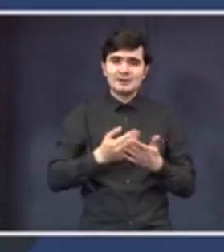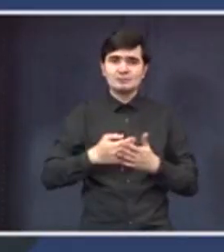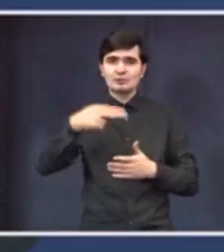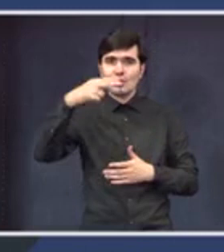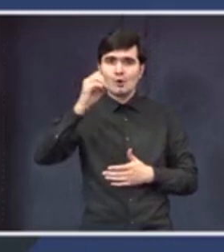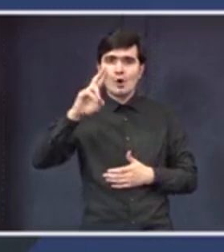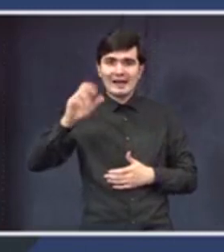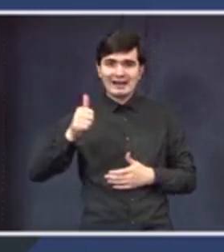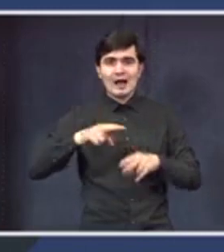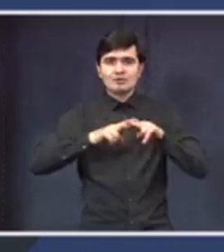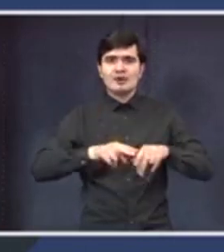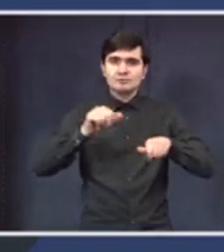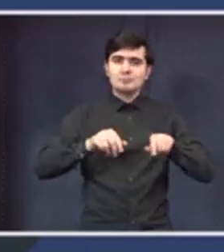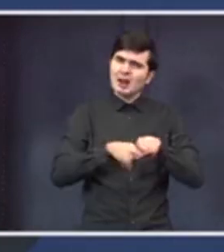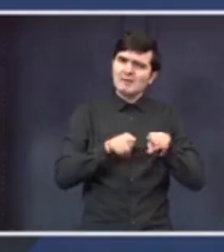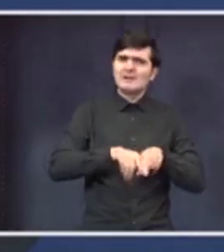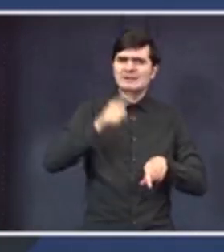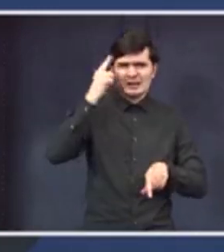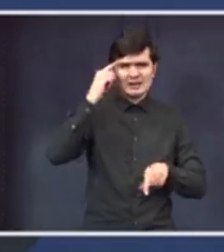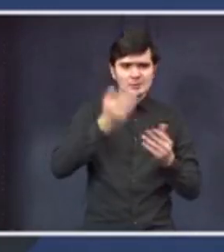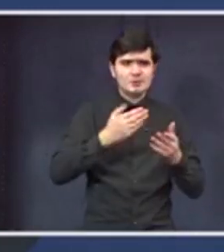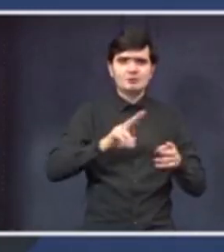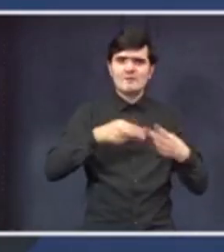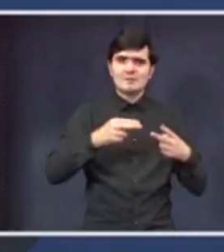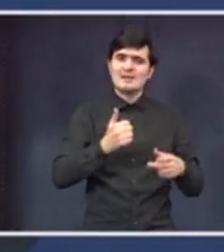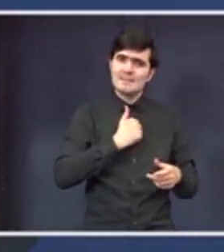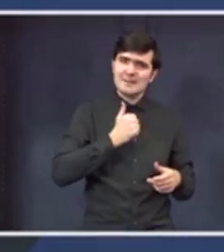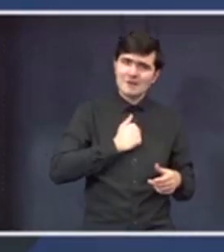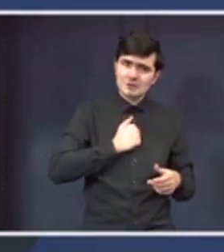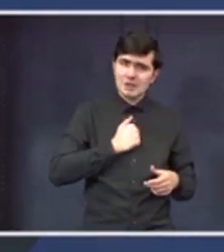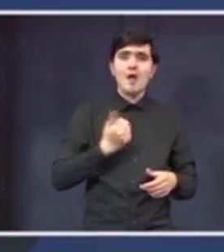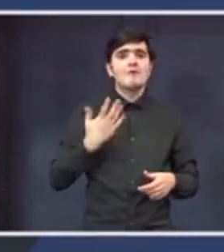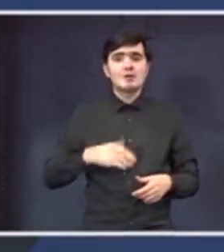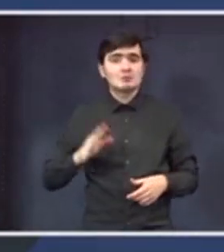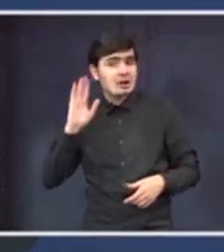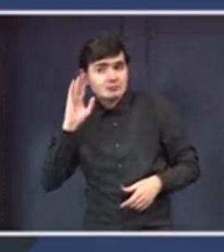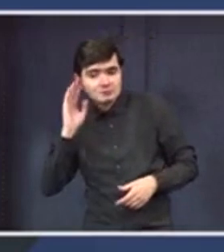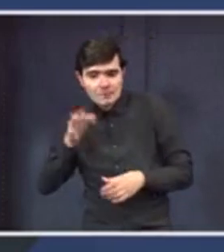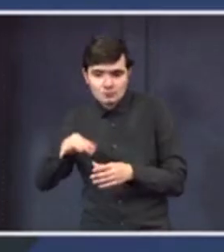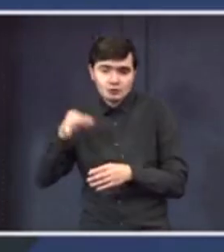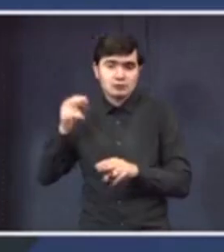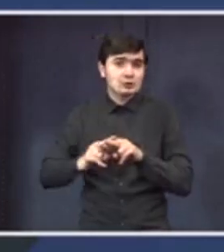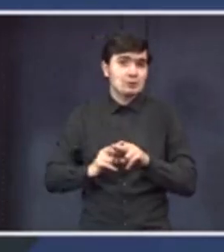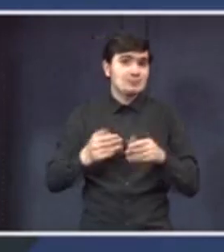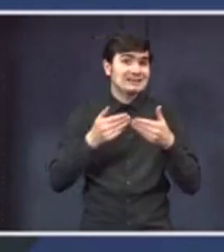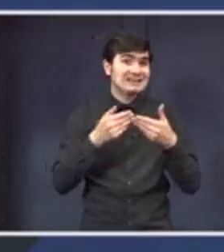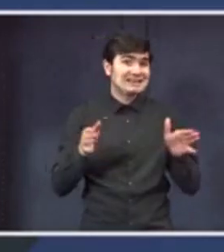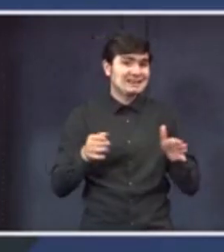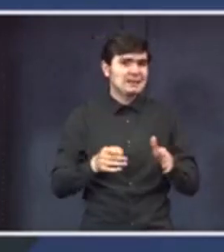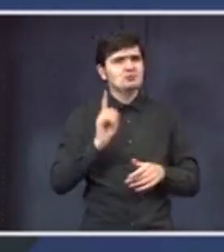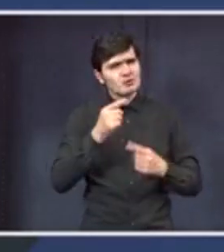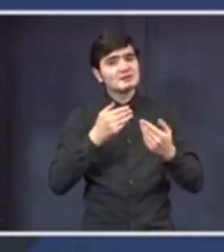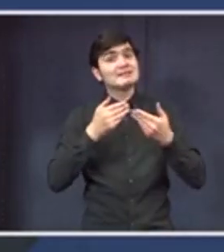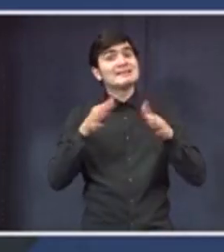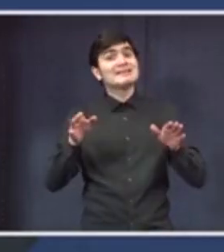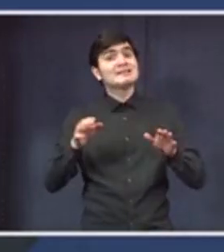pentru restul economiei, bineînțeles că ne gândim și pentru aceste evenimente private și suntem gata să ascultăm soluțiile. Cum putem să le deschidem? Le vom deschide